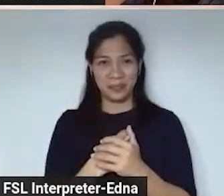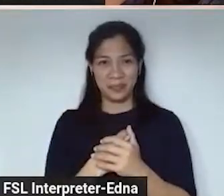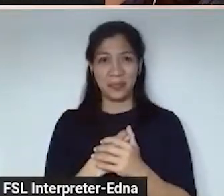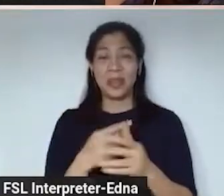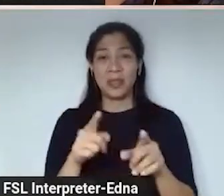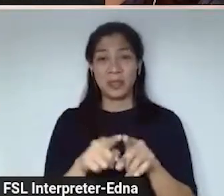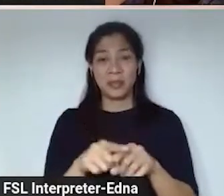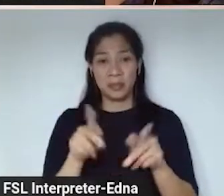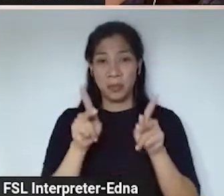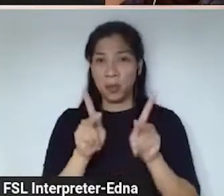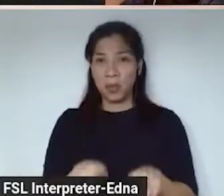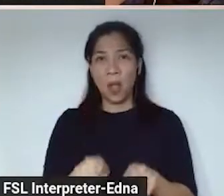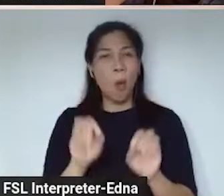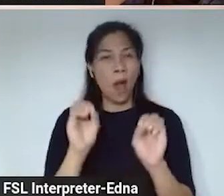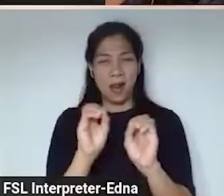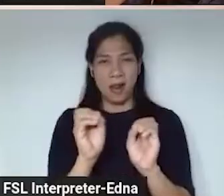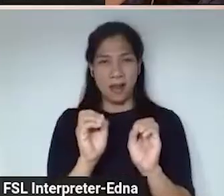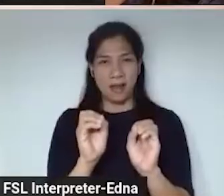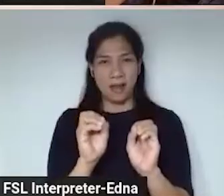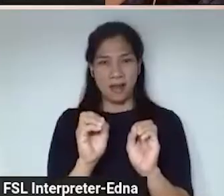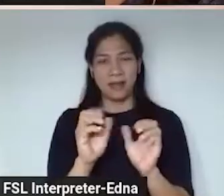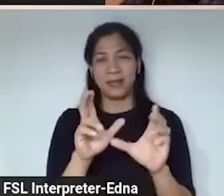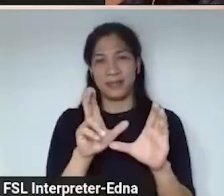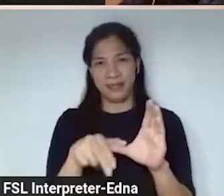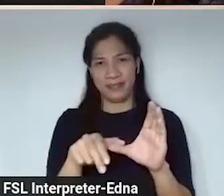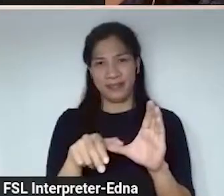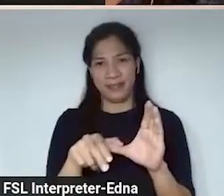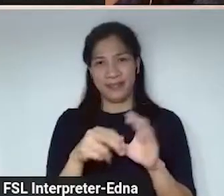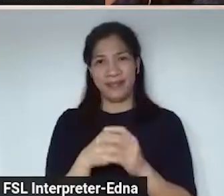without disability. Miss Peggy?